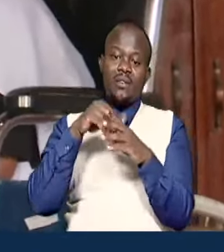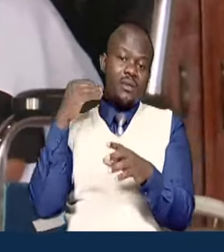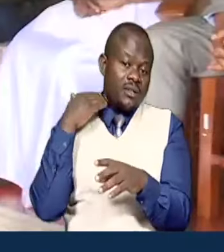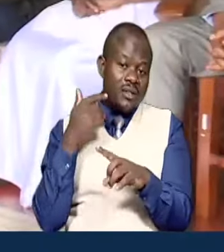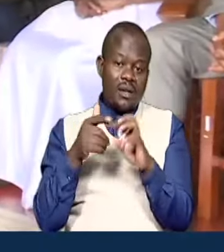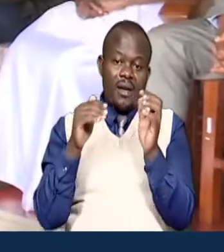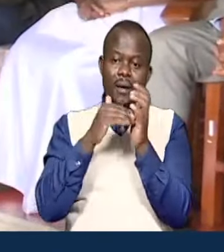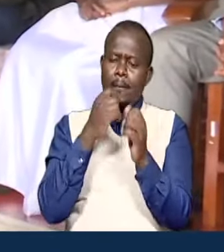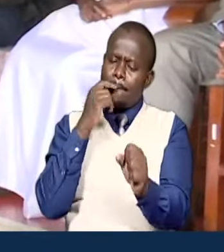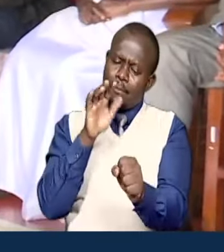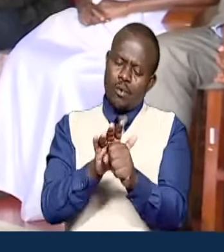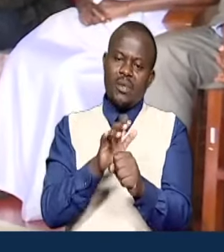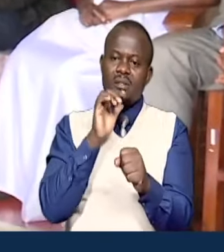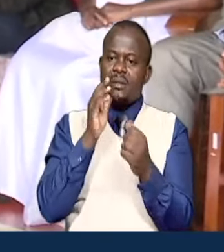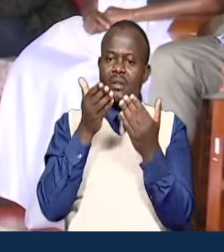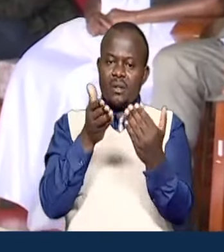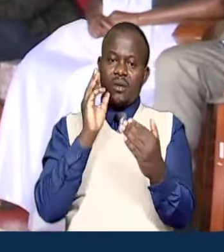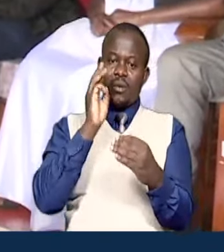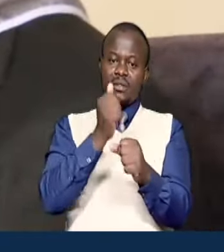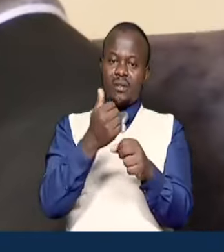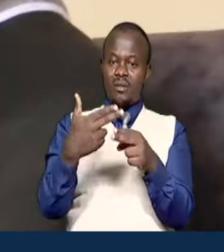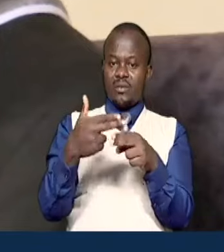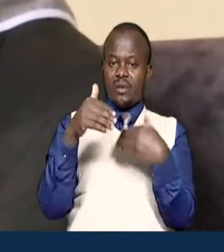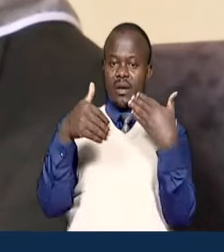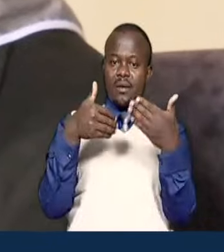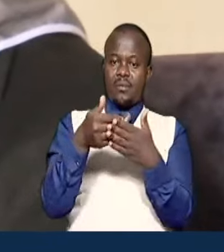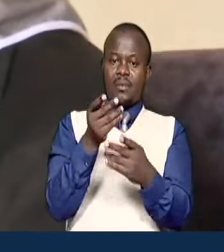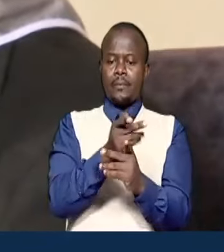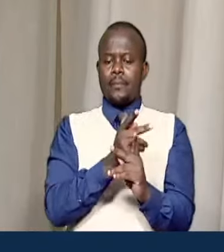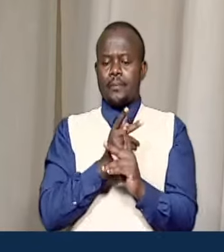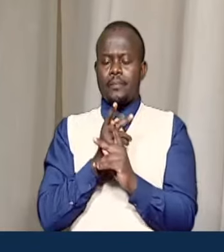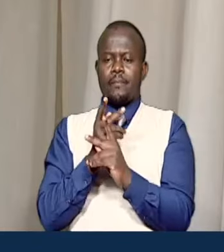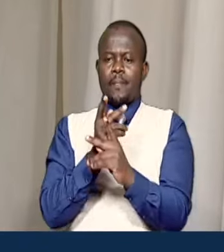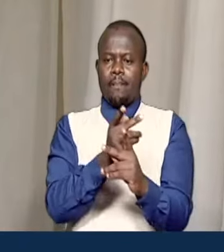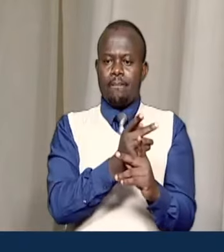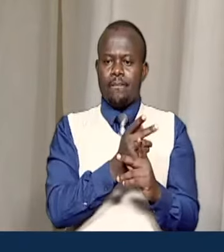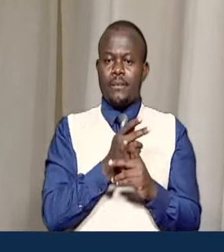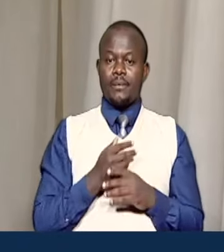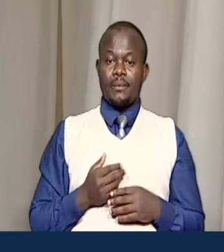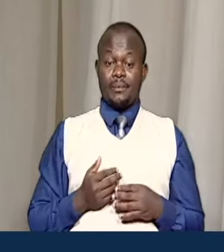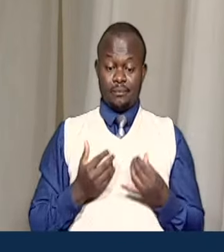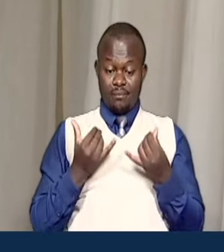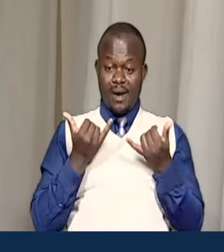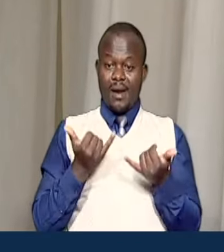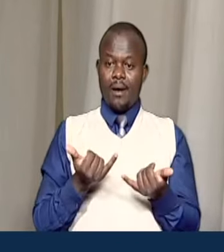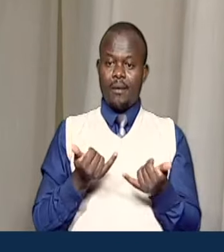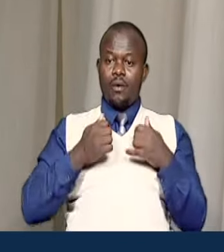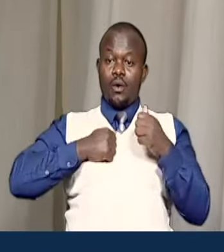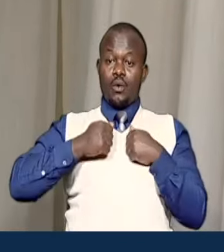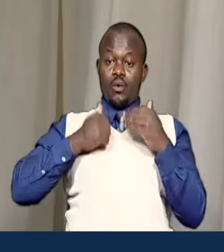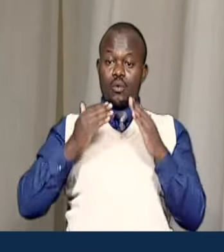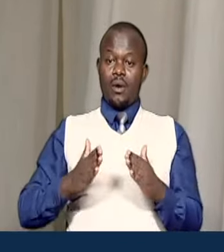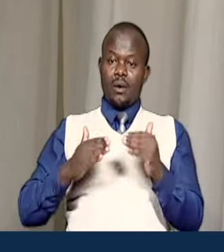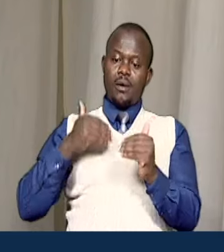ndetse anizeza ko abataratuzwa bizakorwa vuba nabo bakitabwaho. aho Rwanda rugeze nyuma